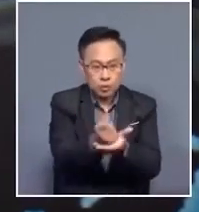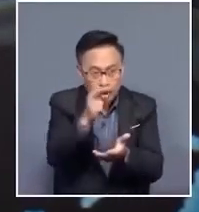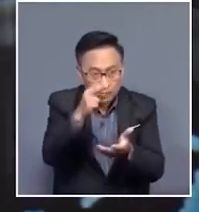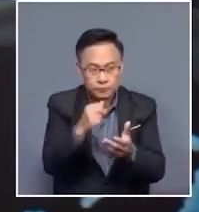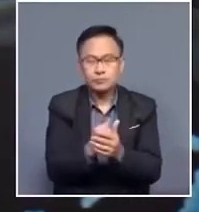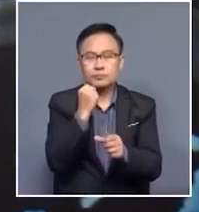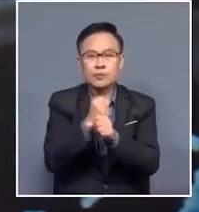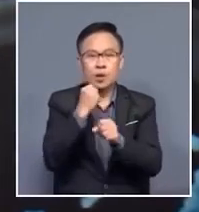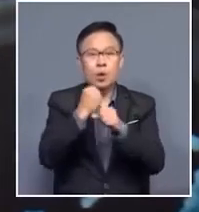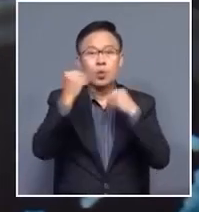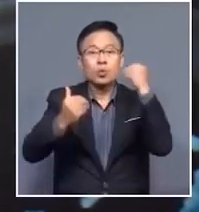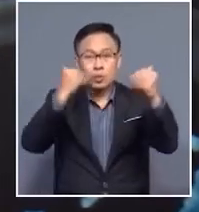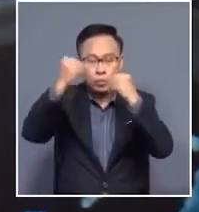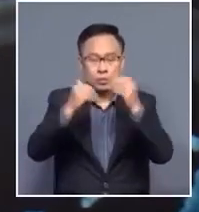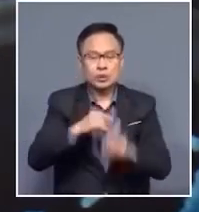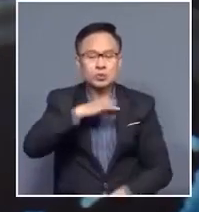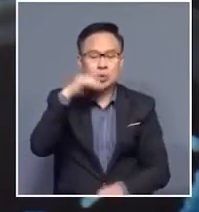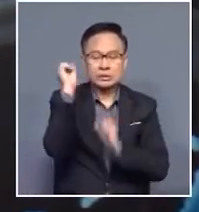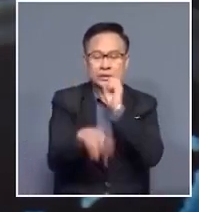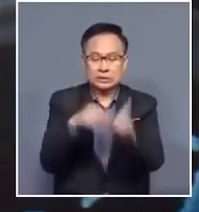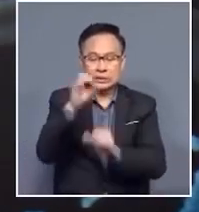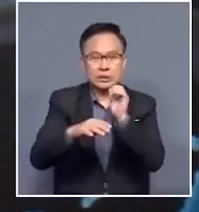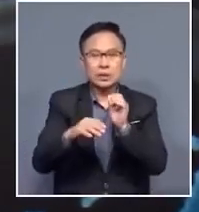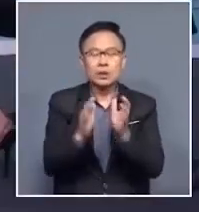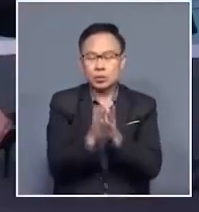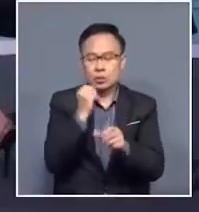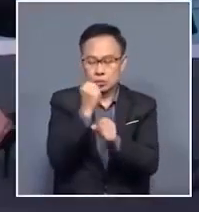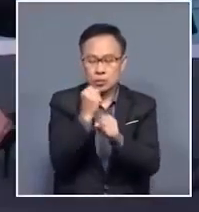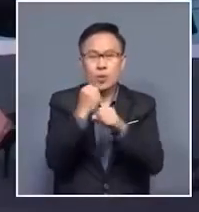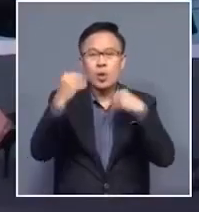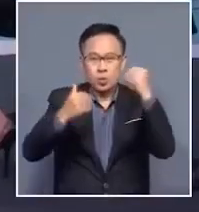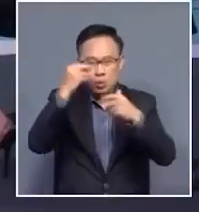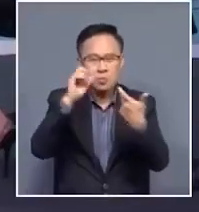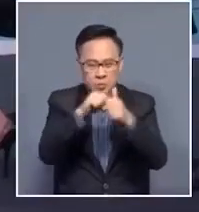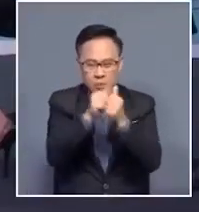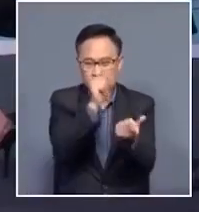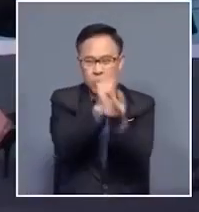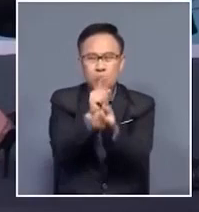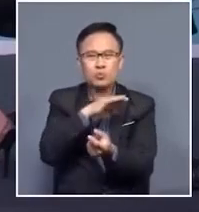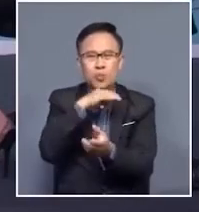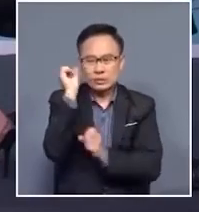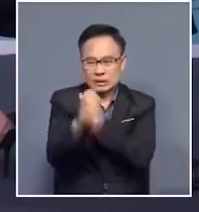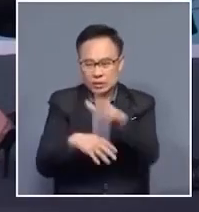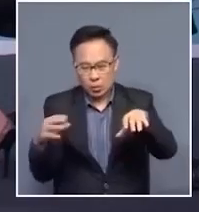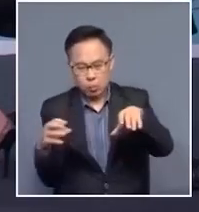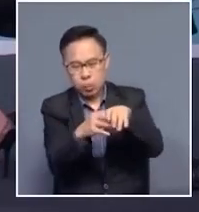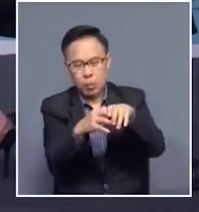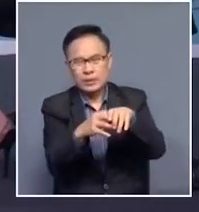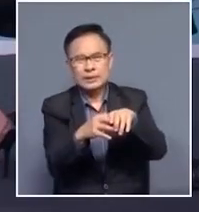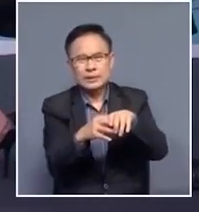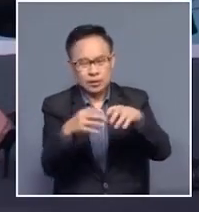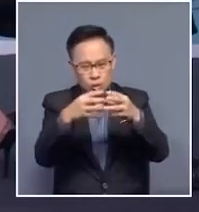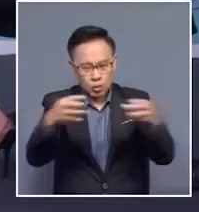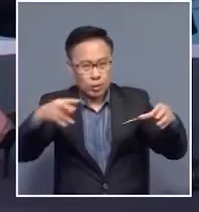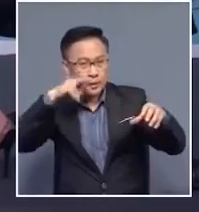รงค์เรื่องทำความสะอาดที่ท่านรองผู้ว่าได้พูดไปแล้วว่าพวกนี้พวกขยะอุดตันในที่ต่างๆเนี่ยอันนี้ต้องเริ่มรณรงค์